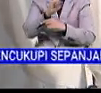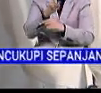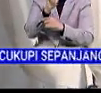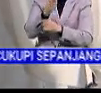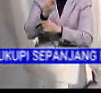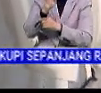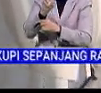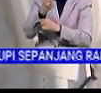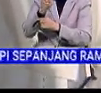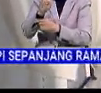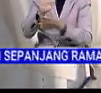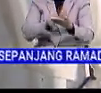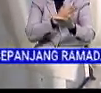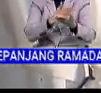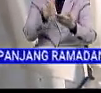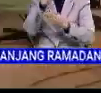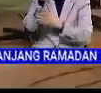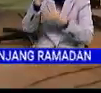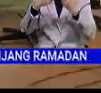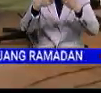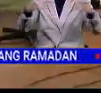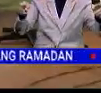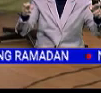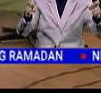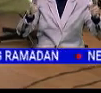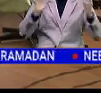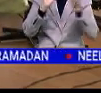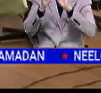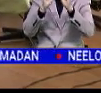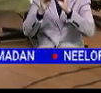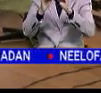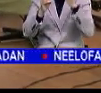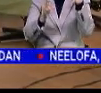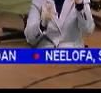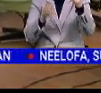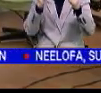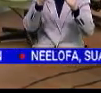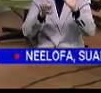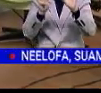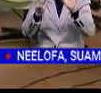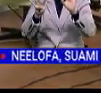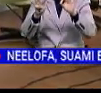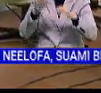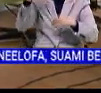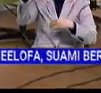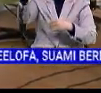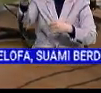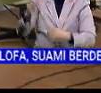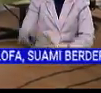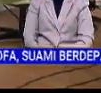KRU Music dan bakal dilancarkan di semua platform digital pada 19 April depan.